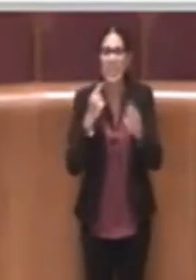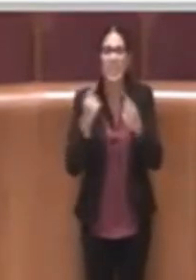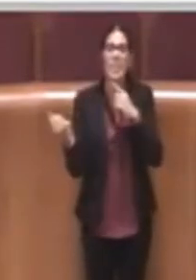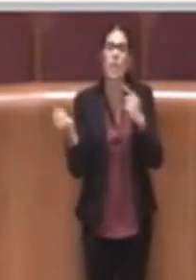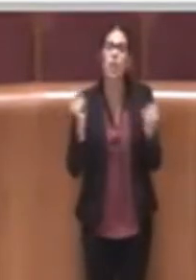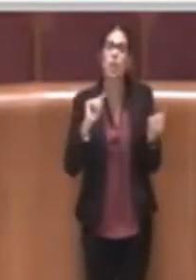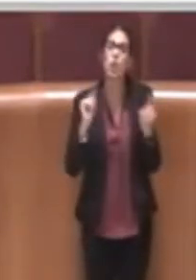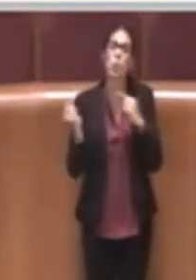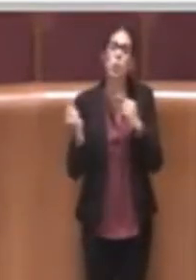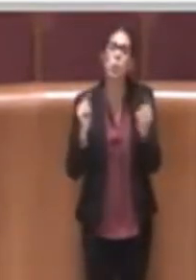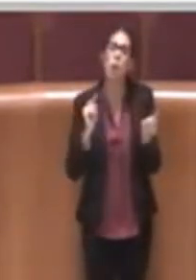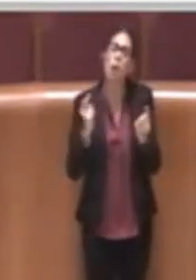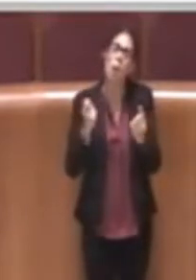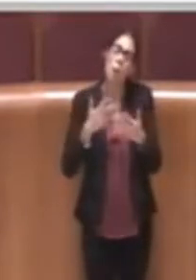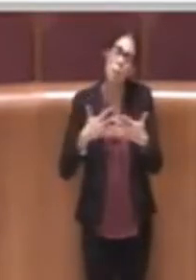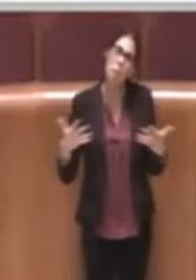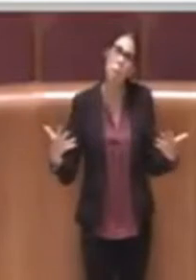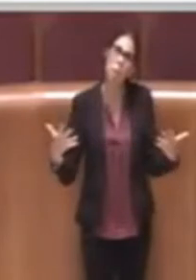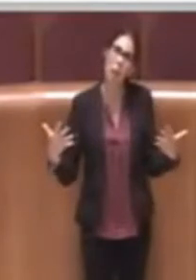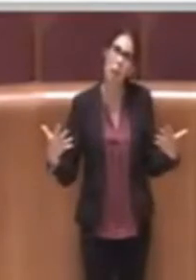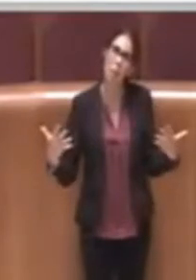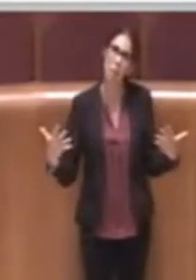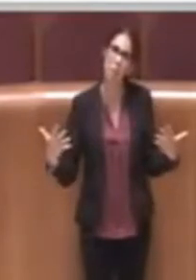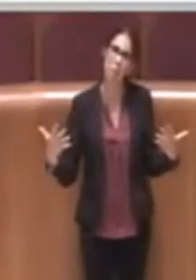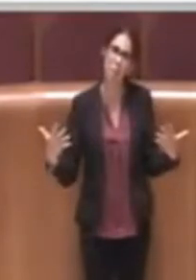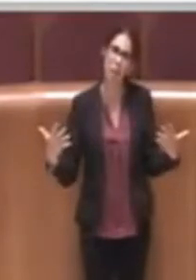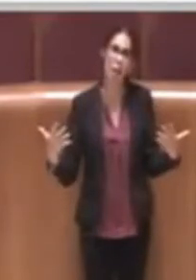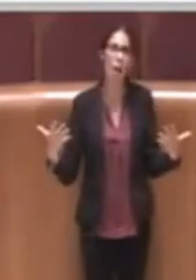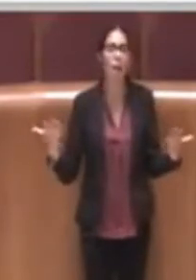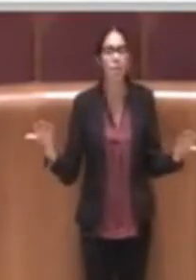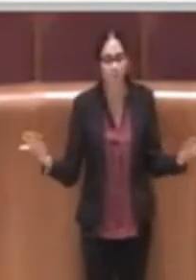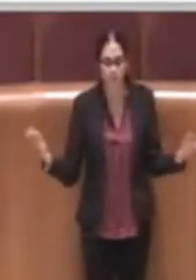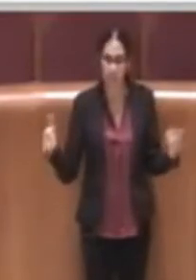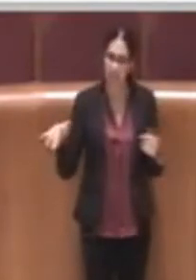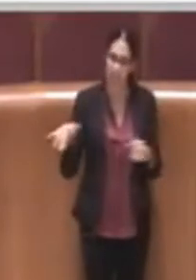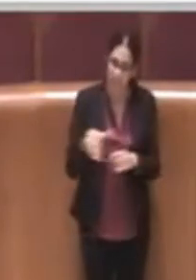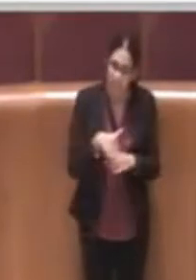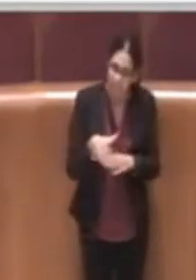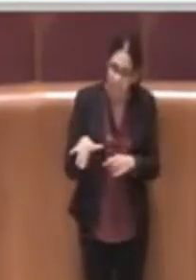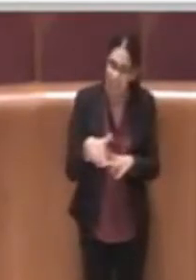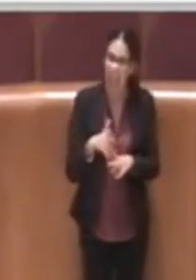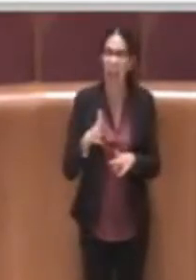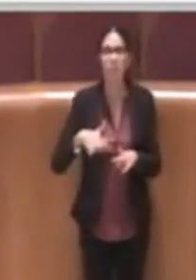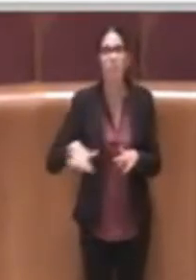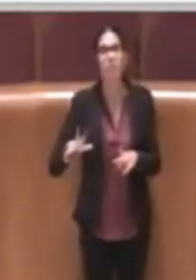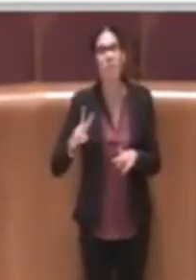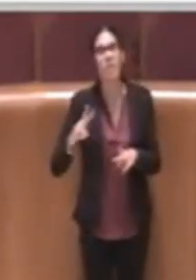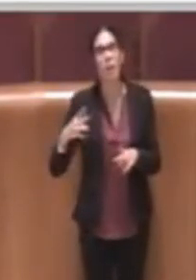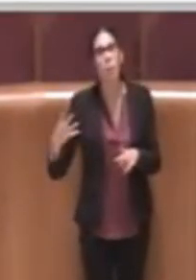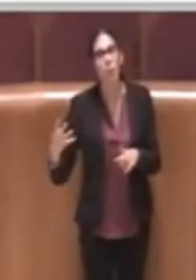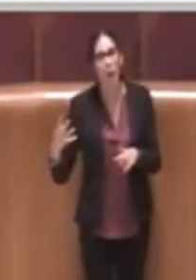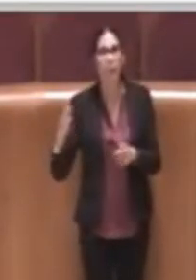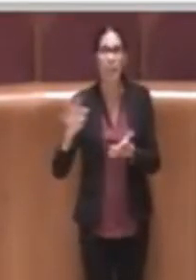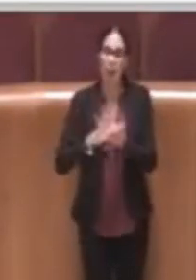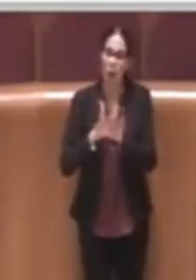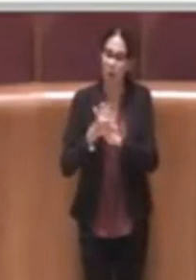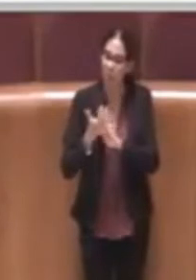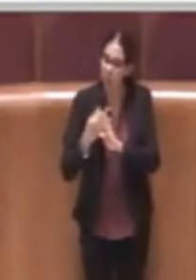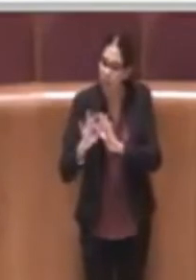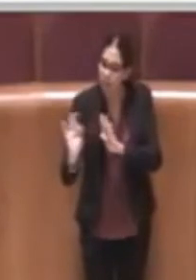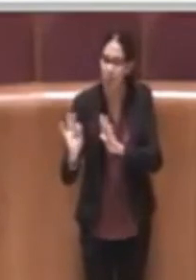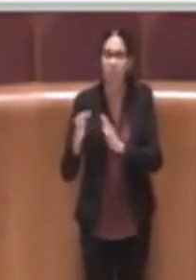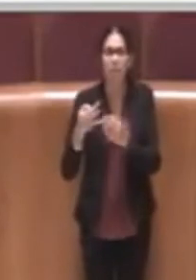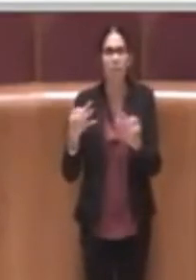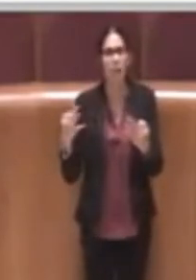fatto anche altri consiglieri. Sì, la strada, Vigna Murata, la convenzione specifica, tutte queste cose le abbiamo